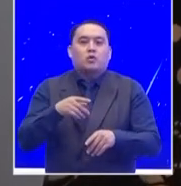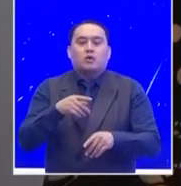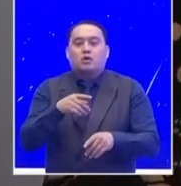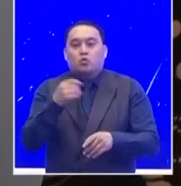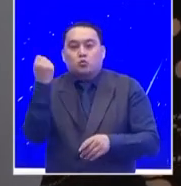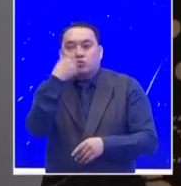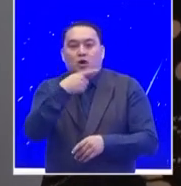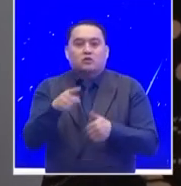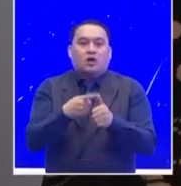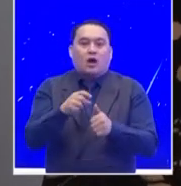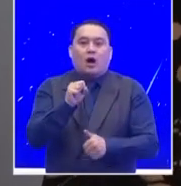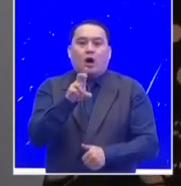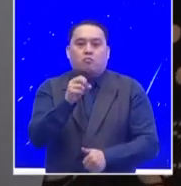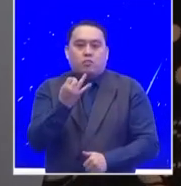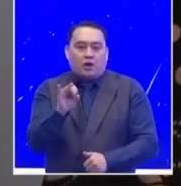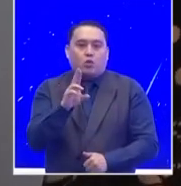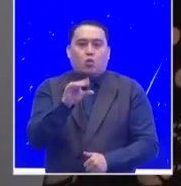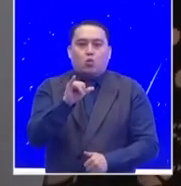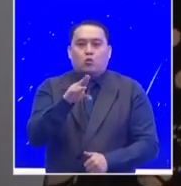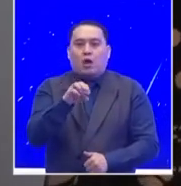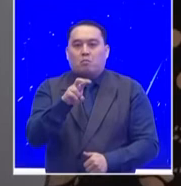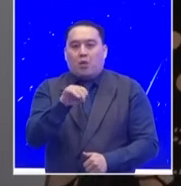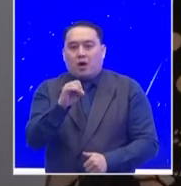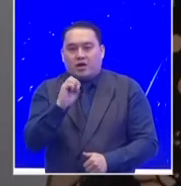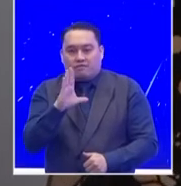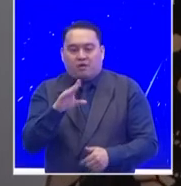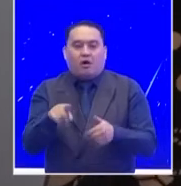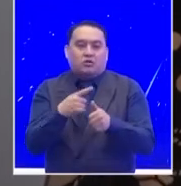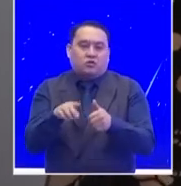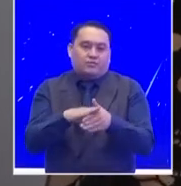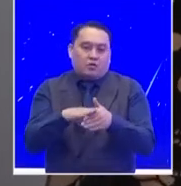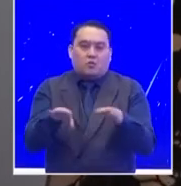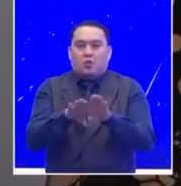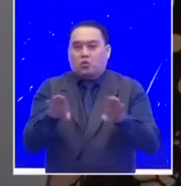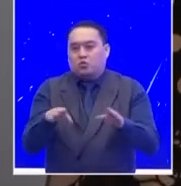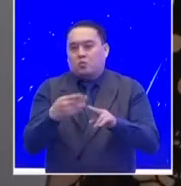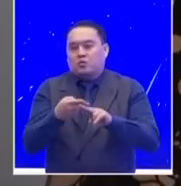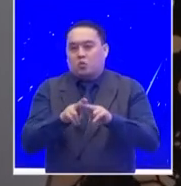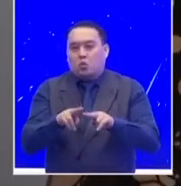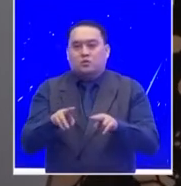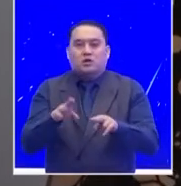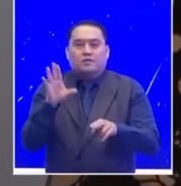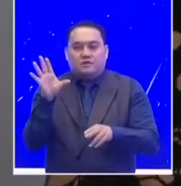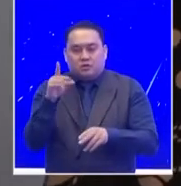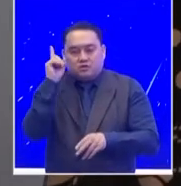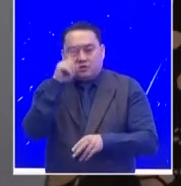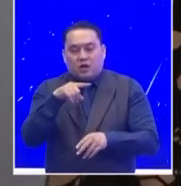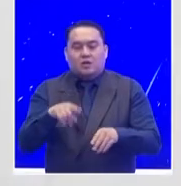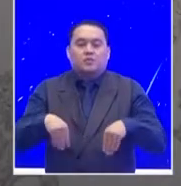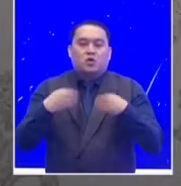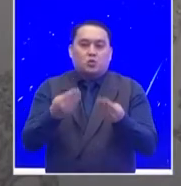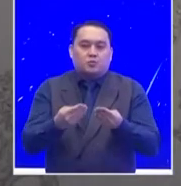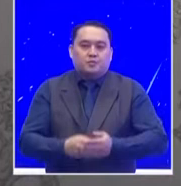что супруга зовут Абай Кунанбаев. Мы постоянно изучаем мировоззрение великого Абая и передаем имеющиеся знания своим